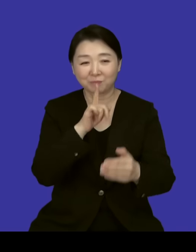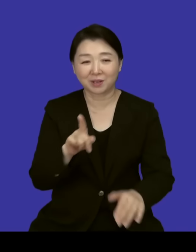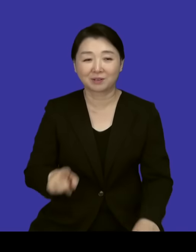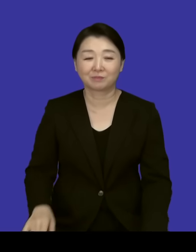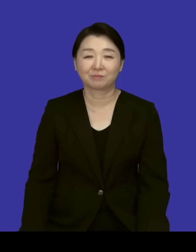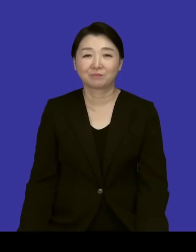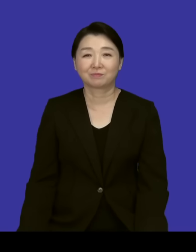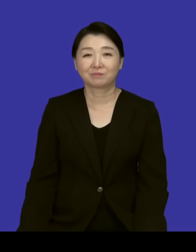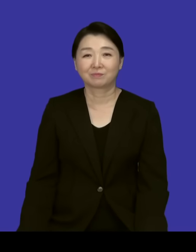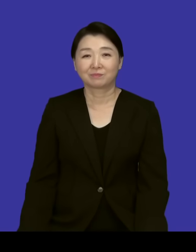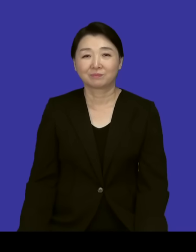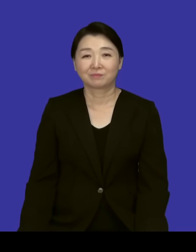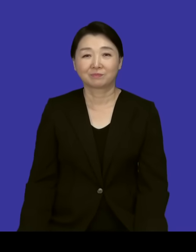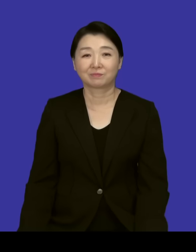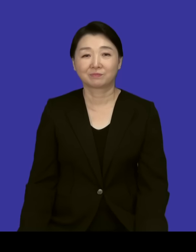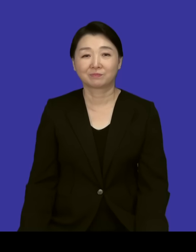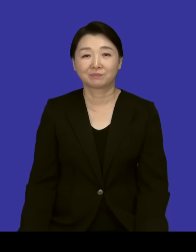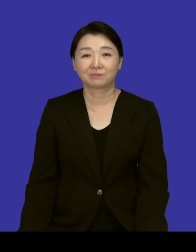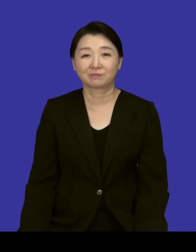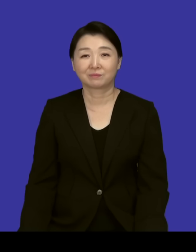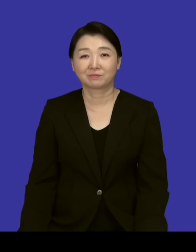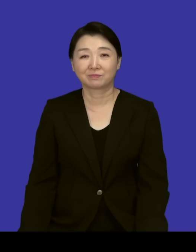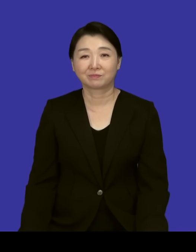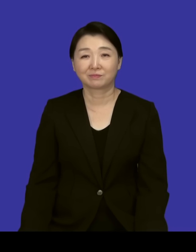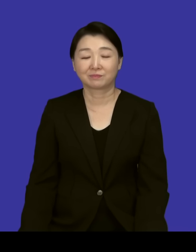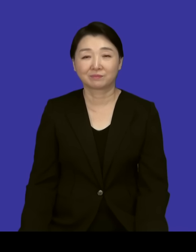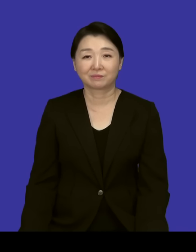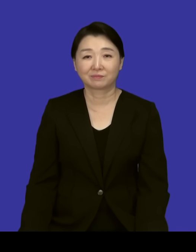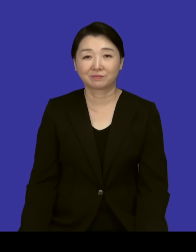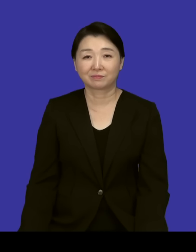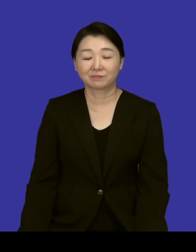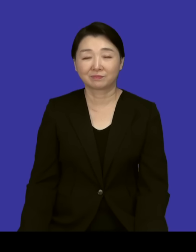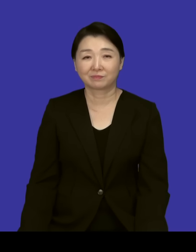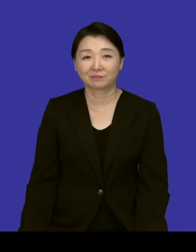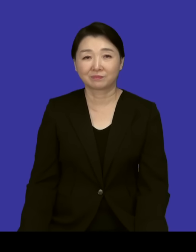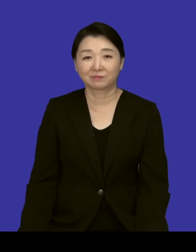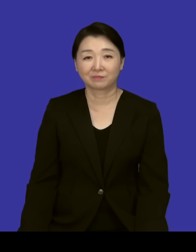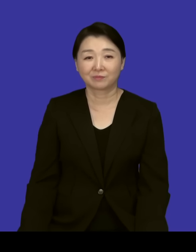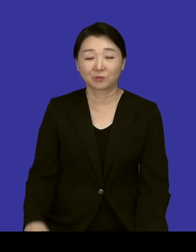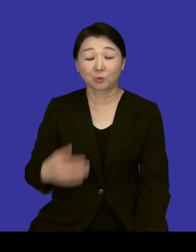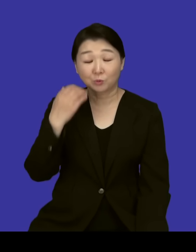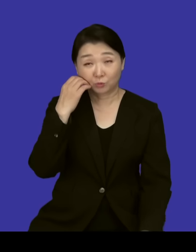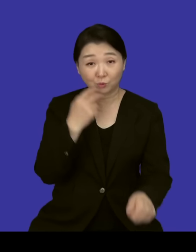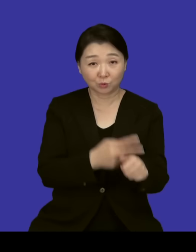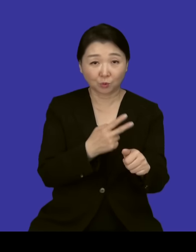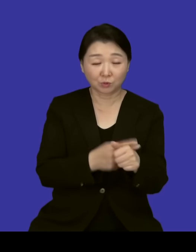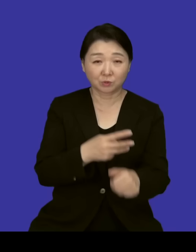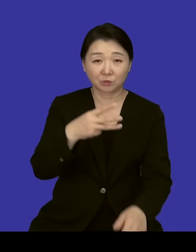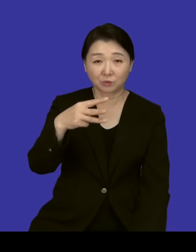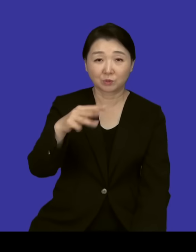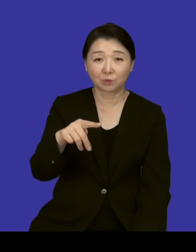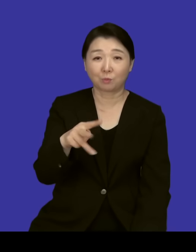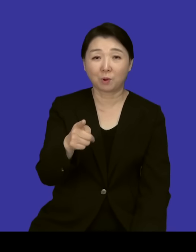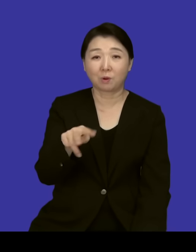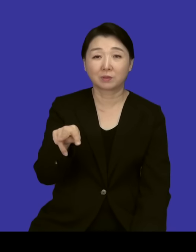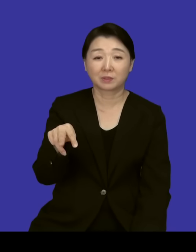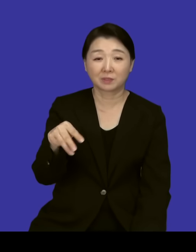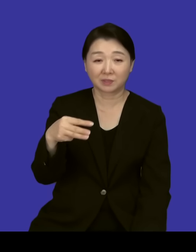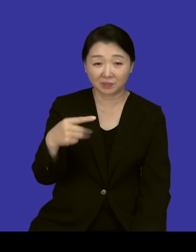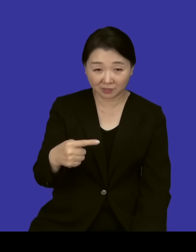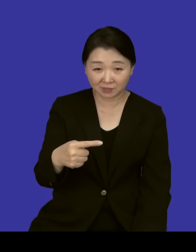말씀이잖아요. 그리고 그 로버트 엑슬로드라는 교수의 책에 보면